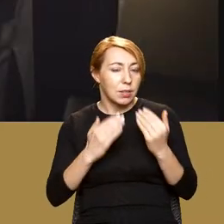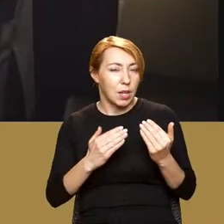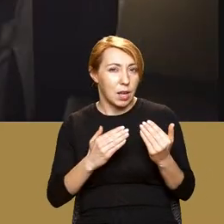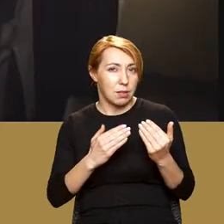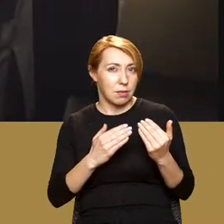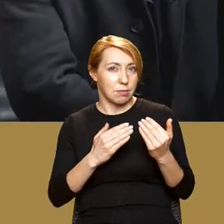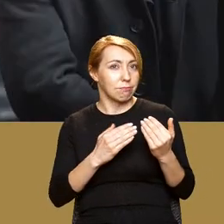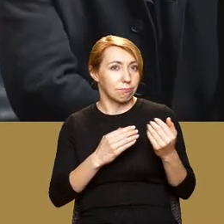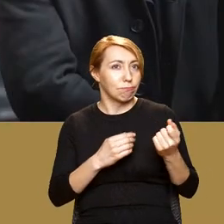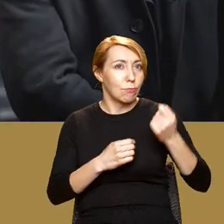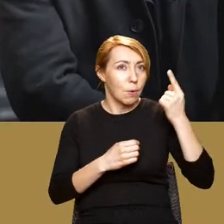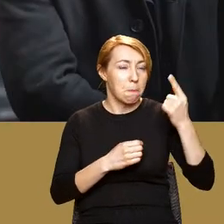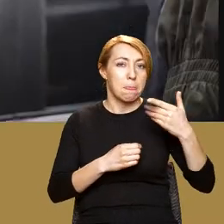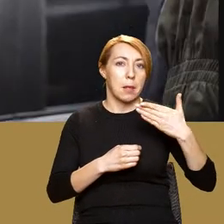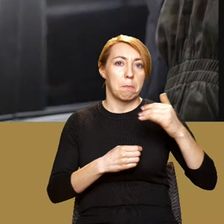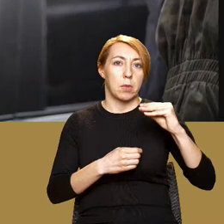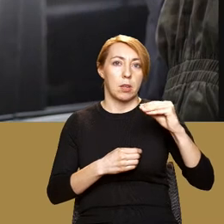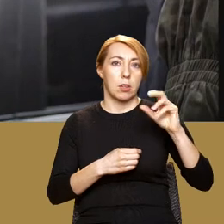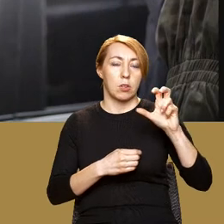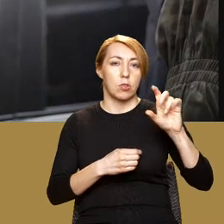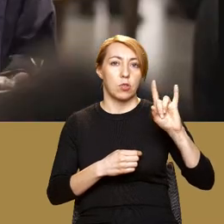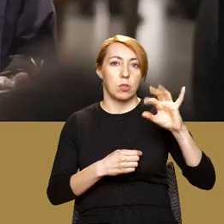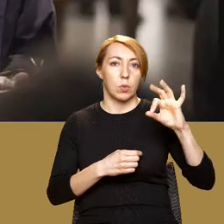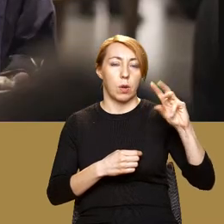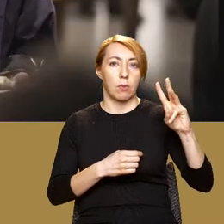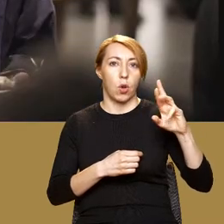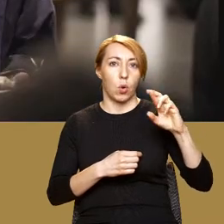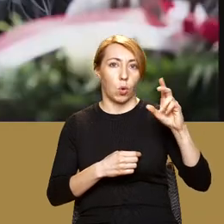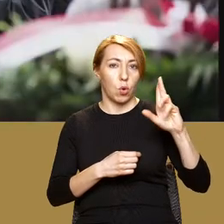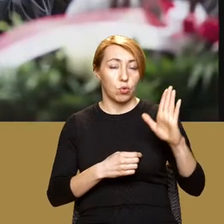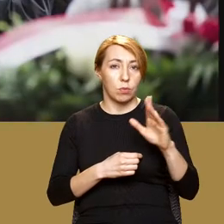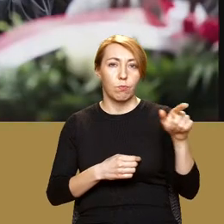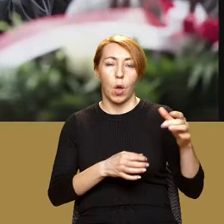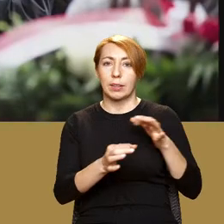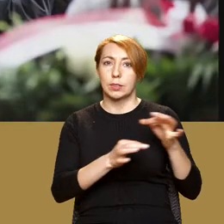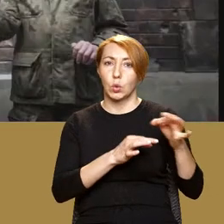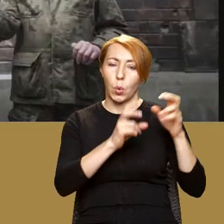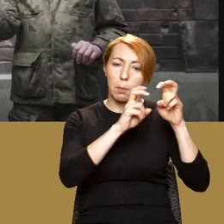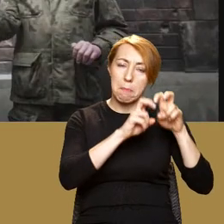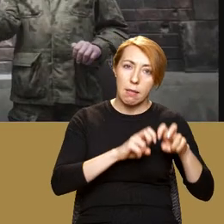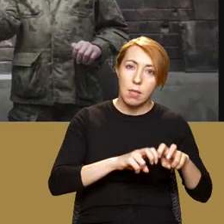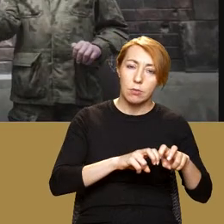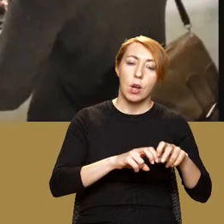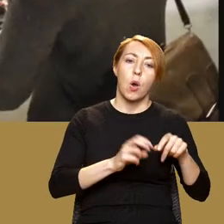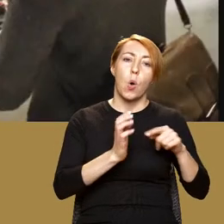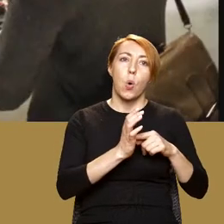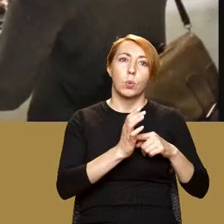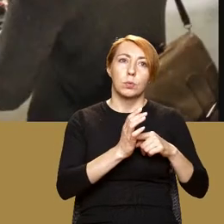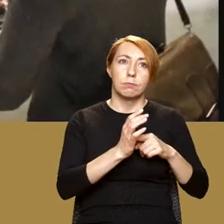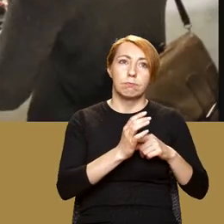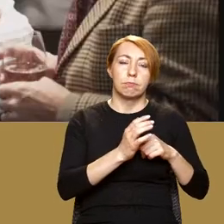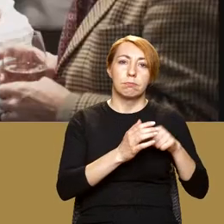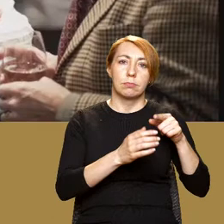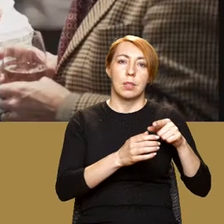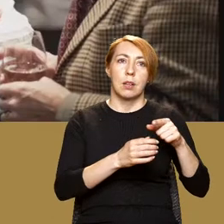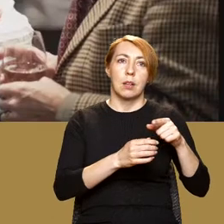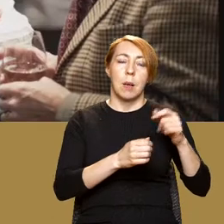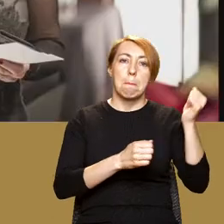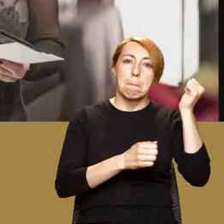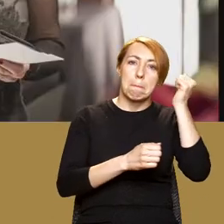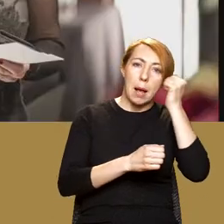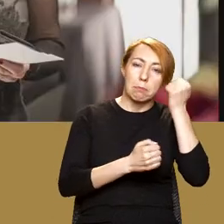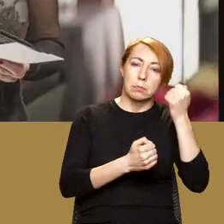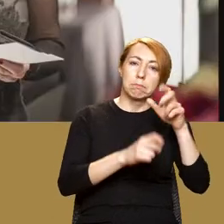inicjatywie pana profesora Mieczysława Rokosza, historyka i badacza od lat właśnie pamięci marszałka